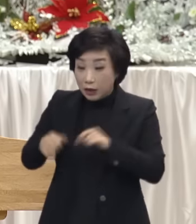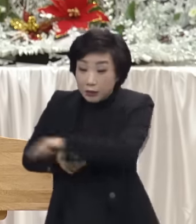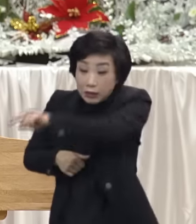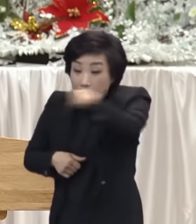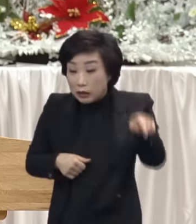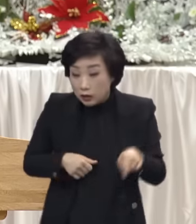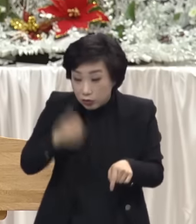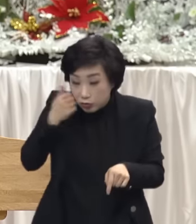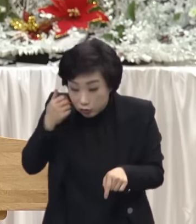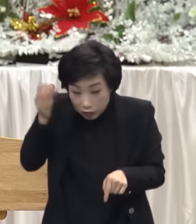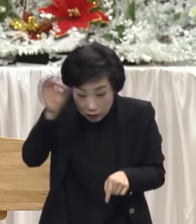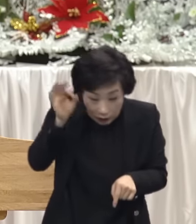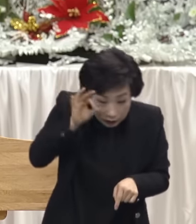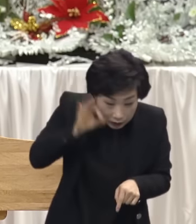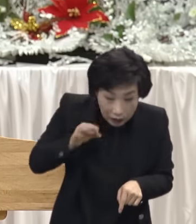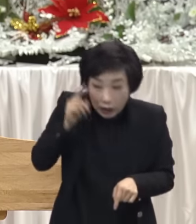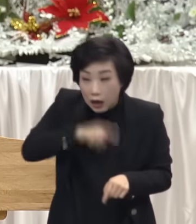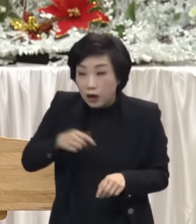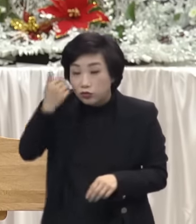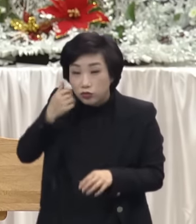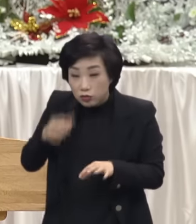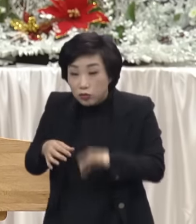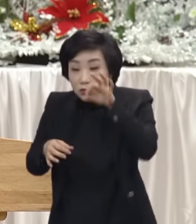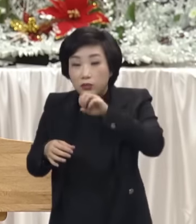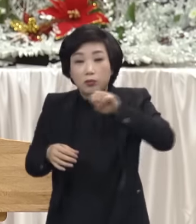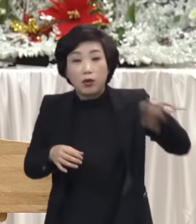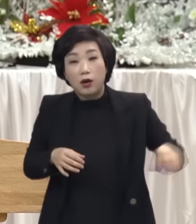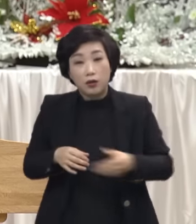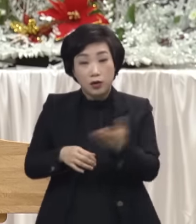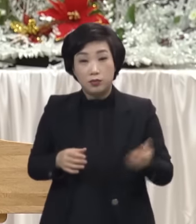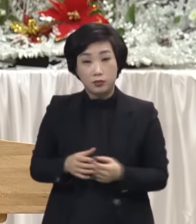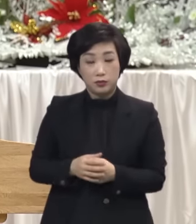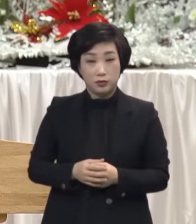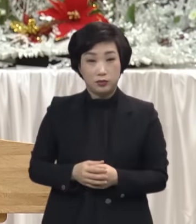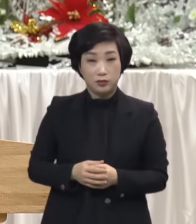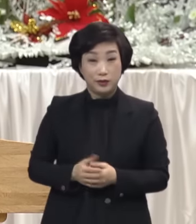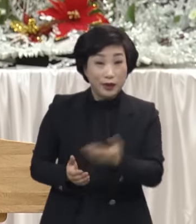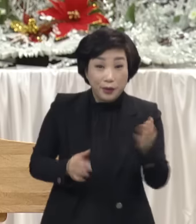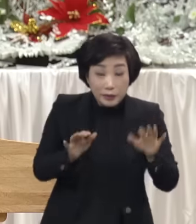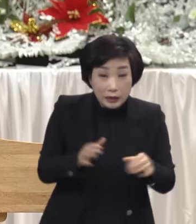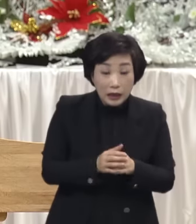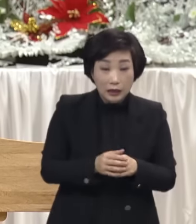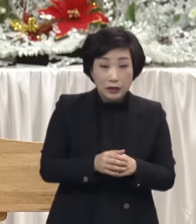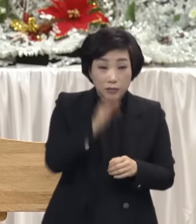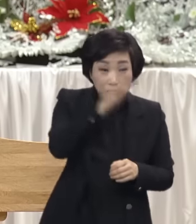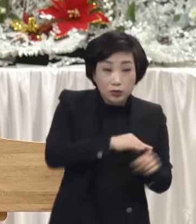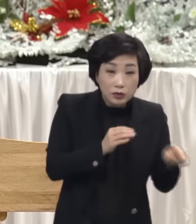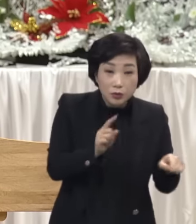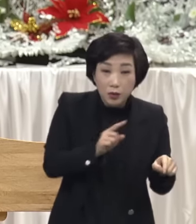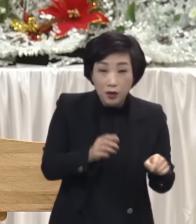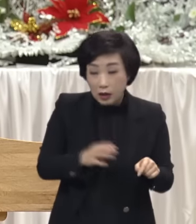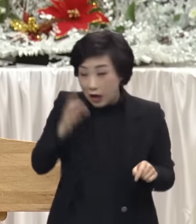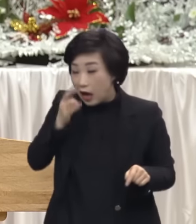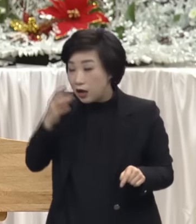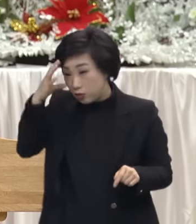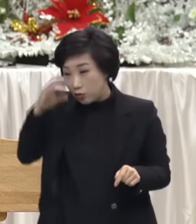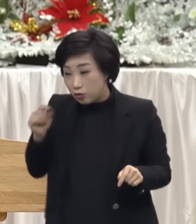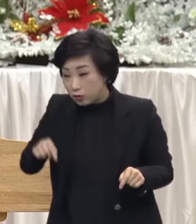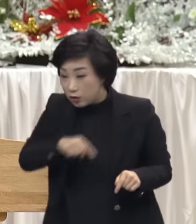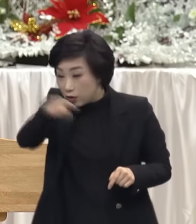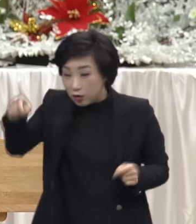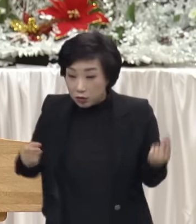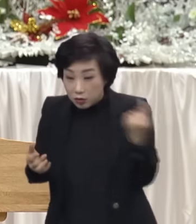골라. 그러니까 쭉정이가 혹시 알곡에 끼어들어 있을지라도 최후의 마지막은 의인